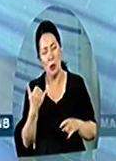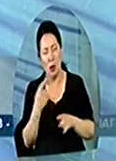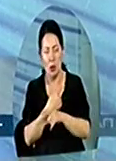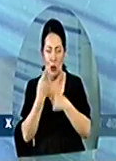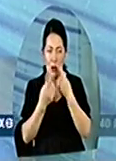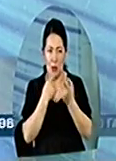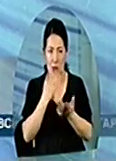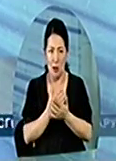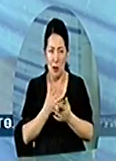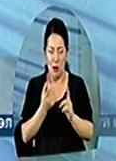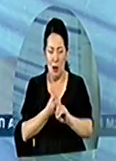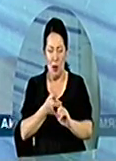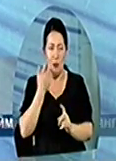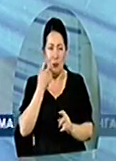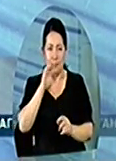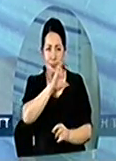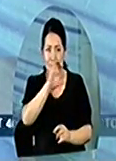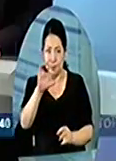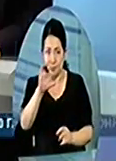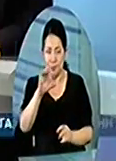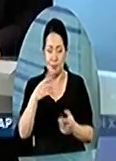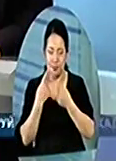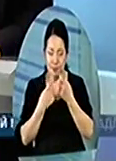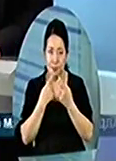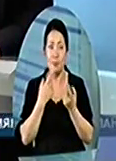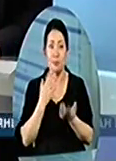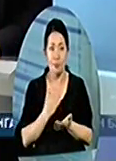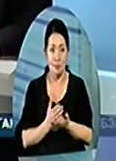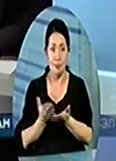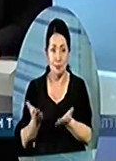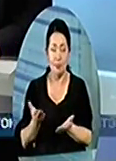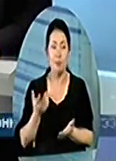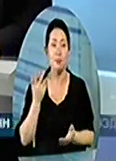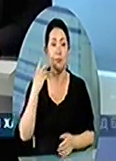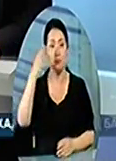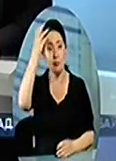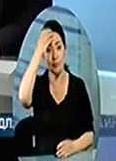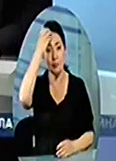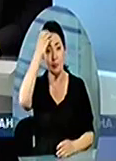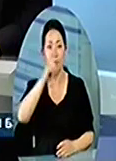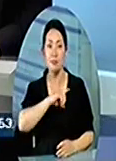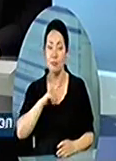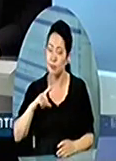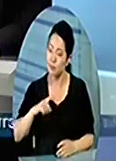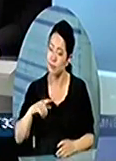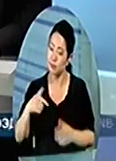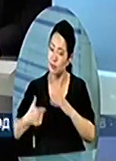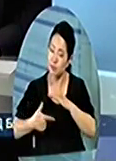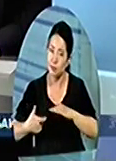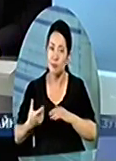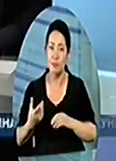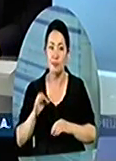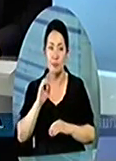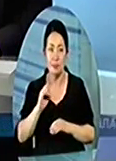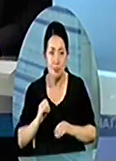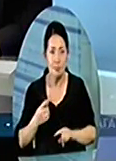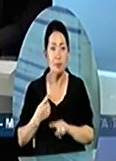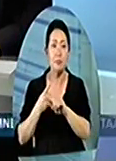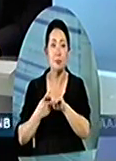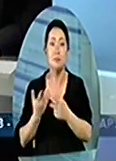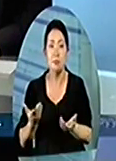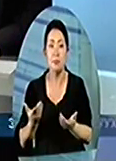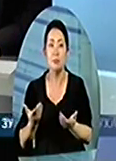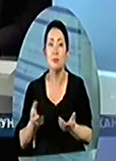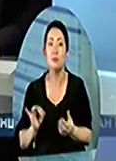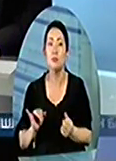холбогдох байнгын хороодын хуралдаанаар яригдаад байна. Тэгэхээр засгийн газрын хувьд ер нь одоо татварын зарим хувь хэмжээг нэмэгдүүлэх бодит шаардлага